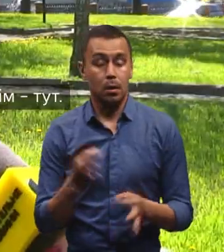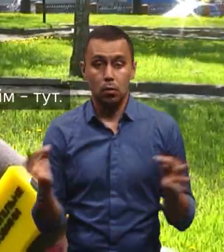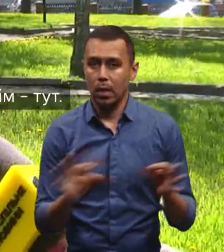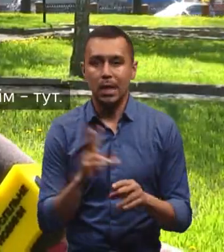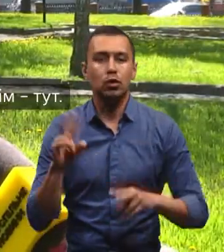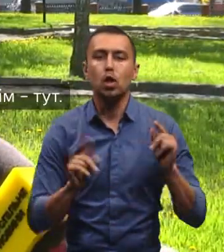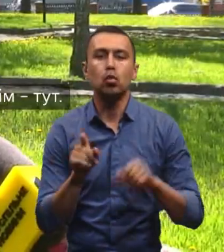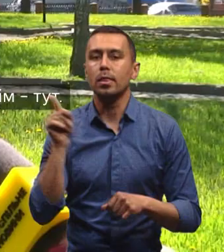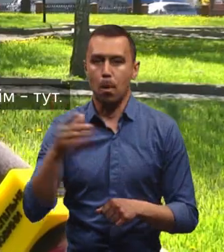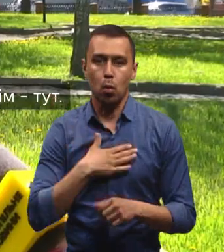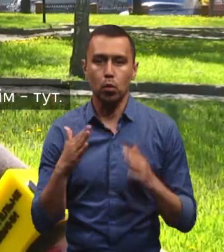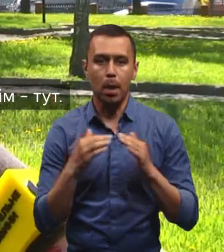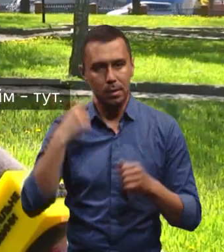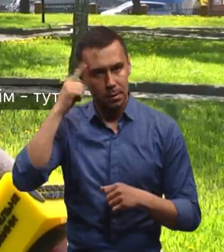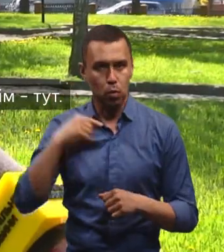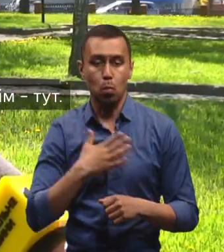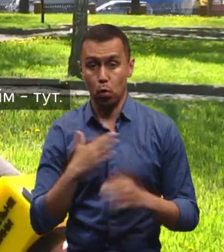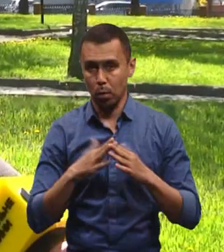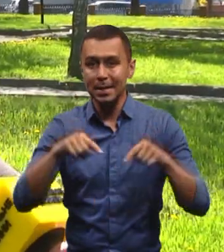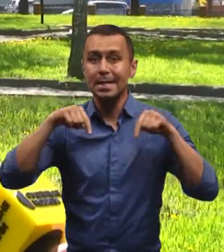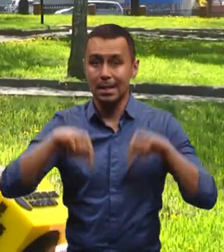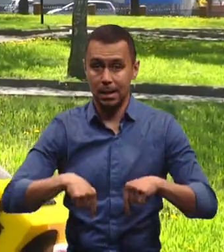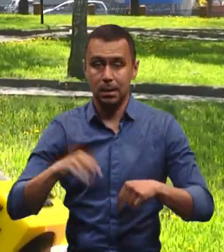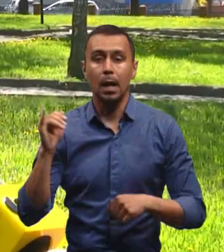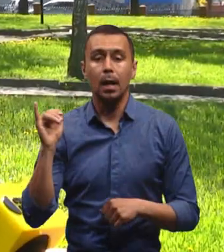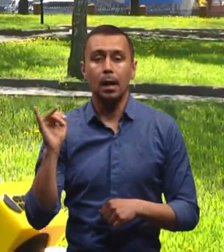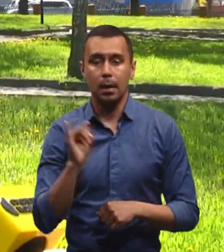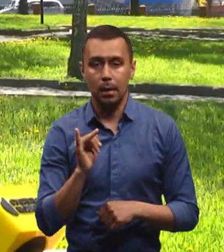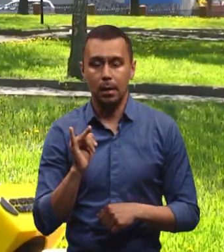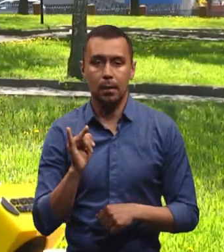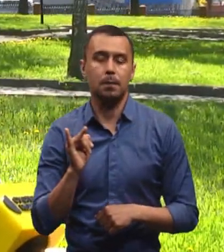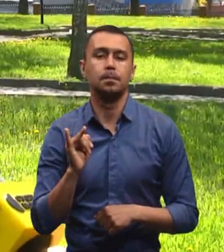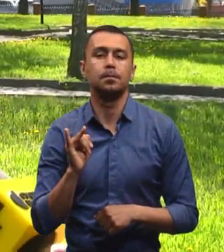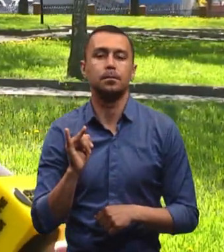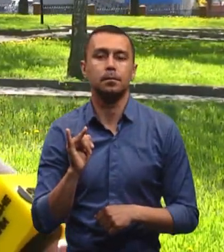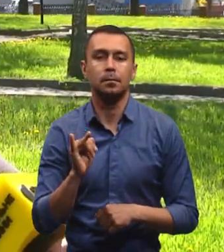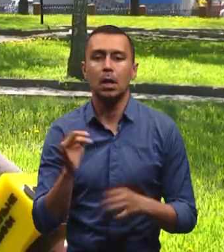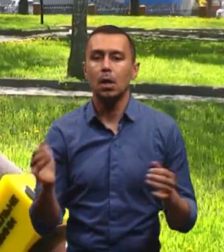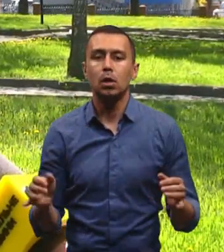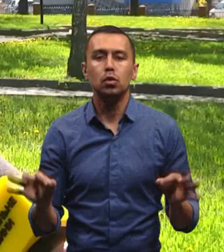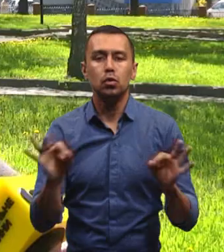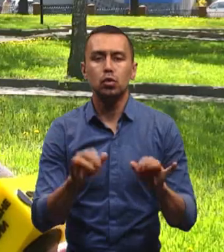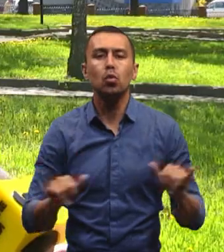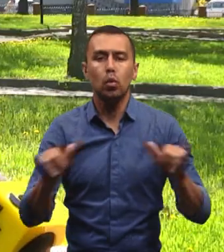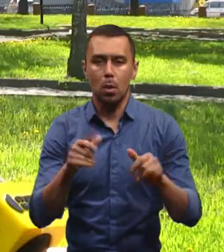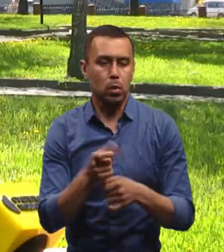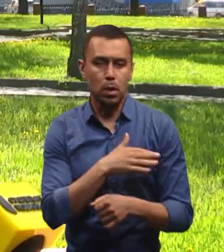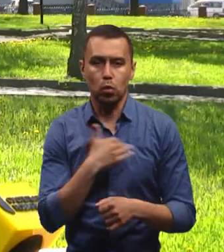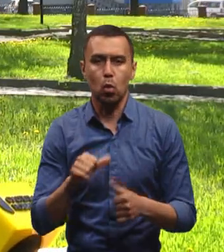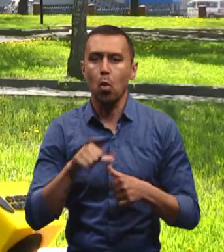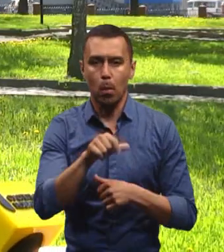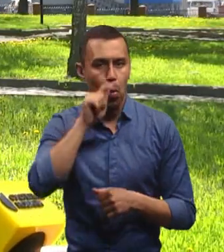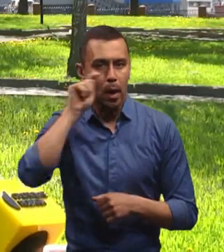вважала, що там мій дім. Я знала, що мій дім тут. никуда больше не хочу, кроме